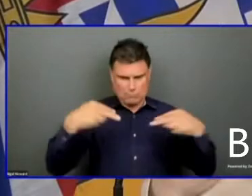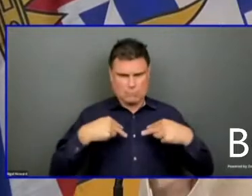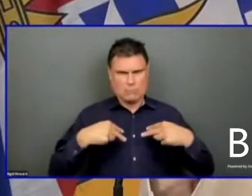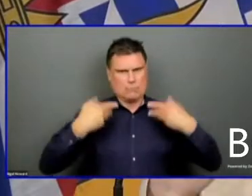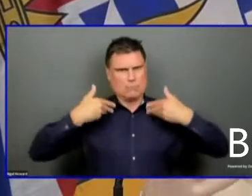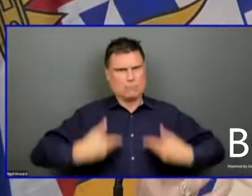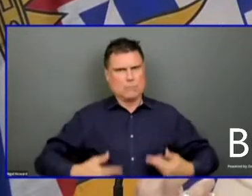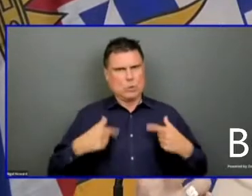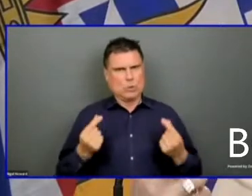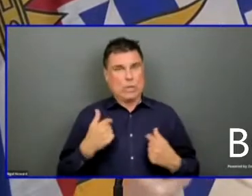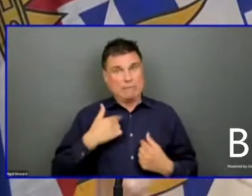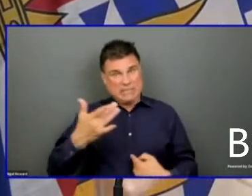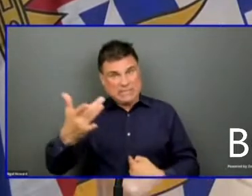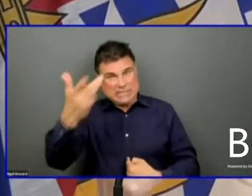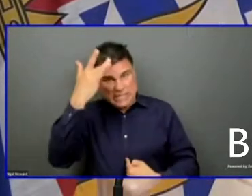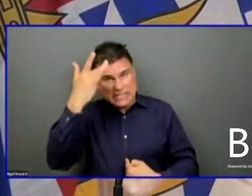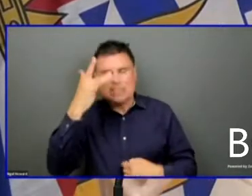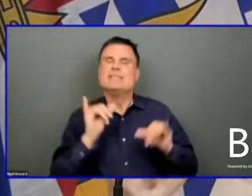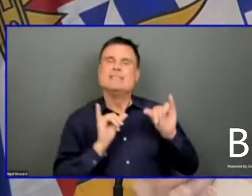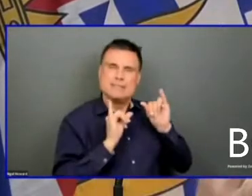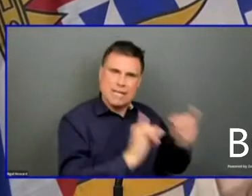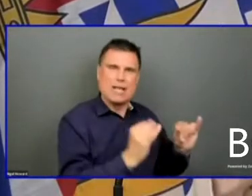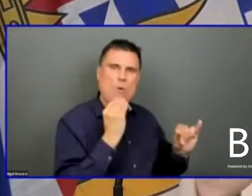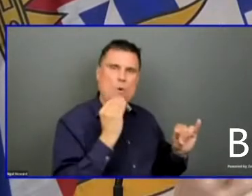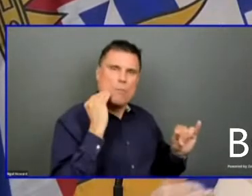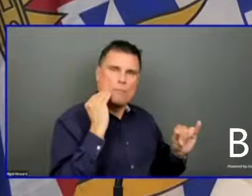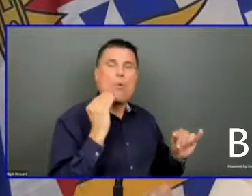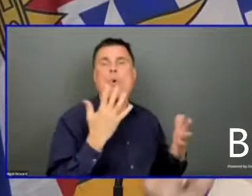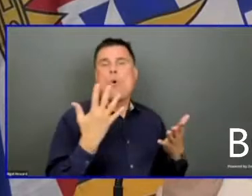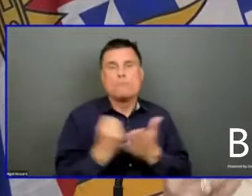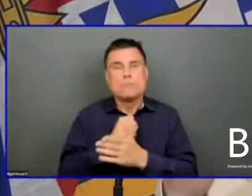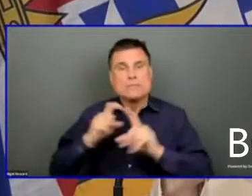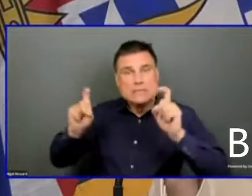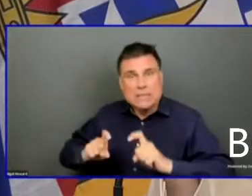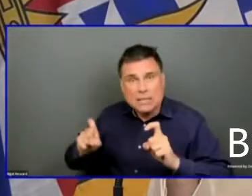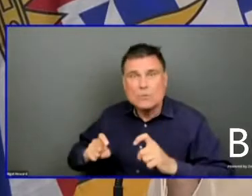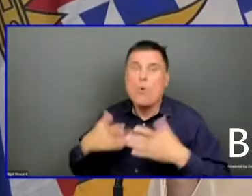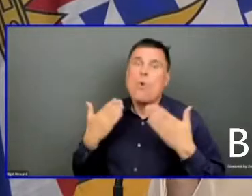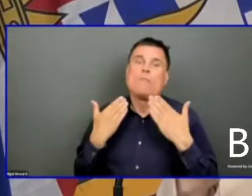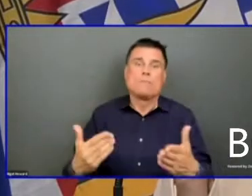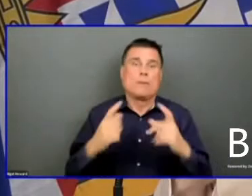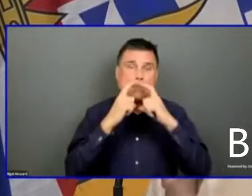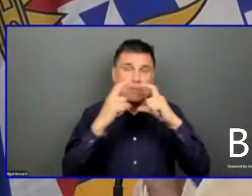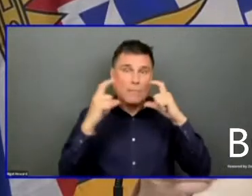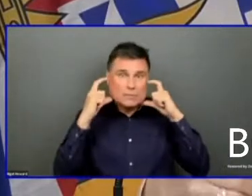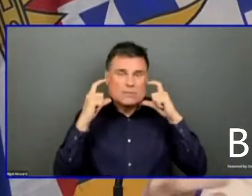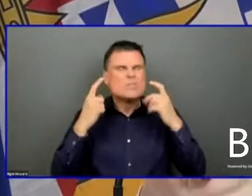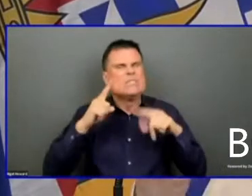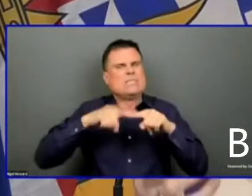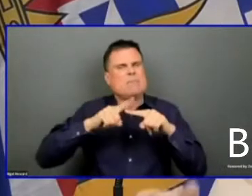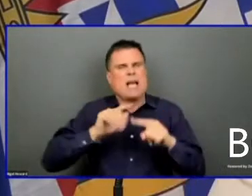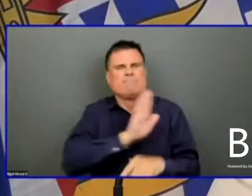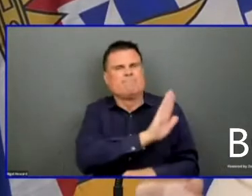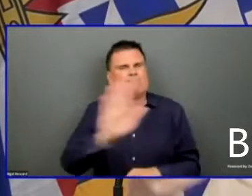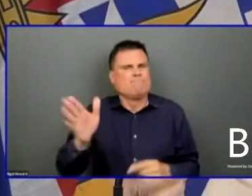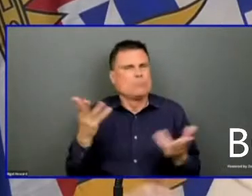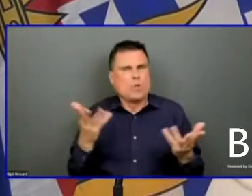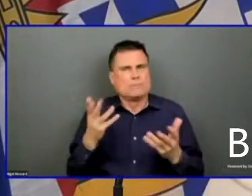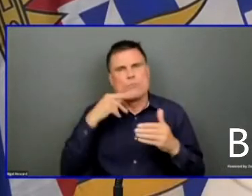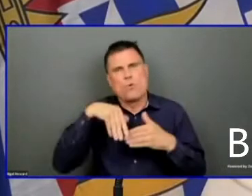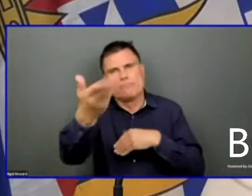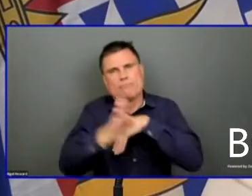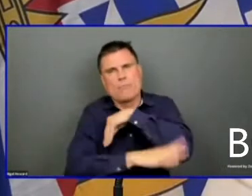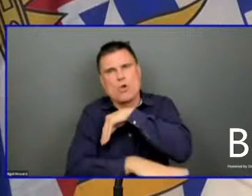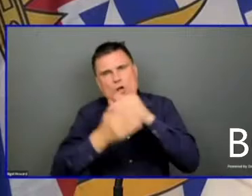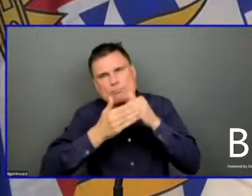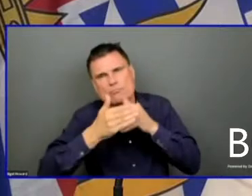战所以我们要加强测试，要加强各种卫生措施，事先预计考虑到各种各样的